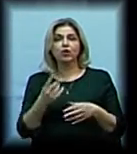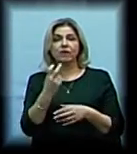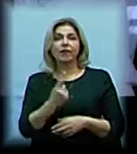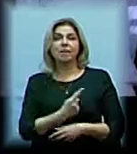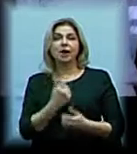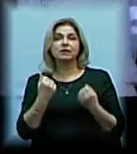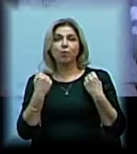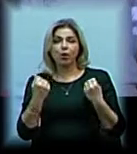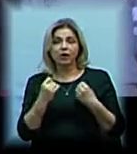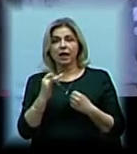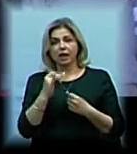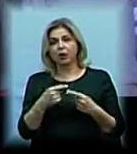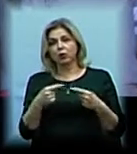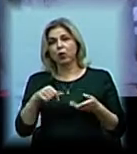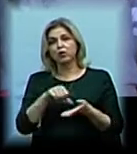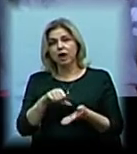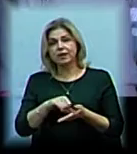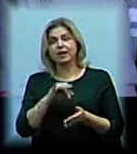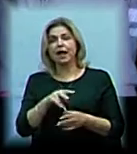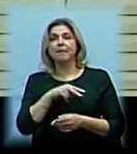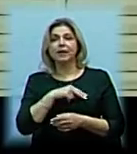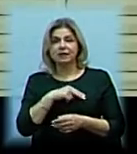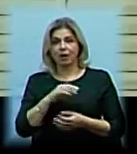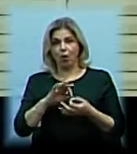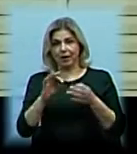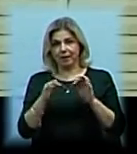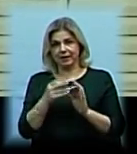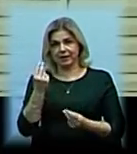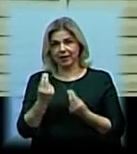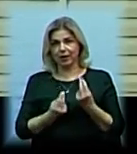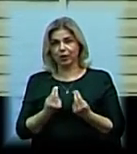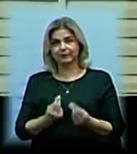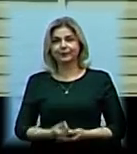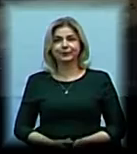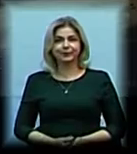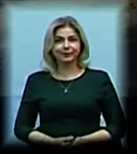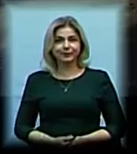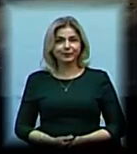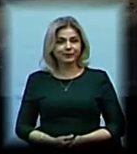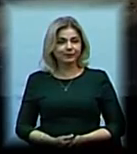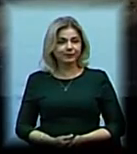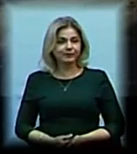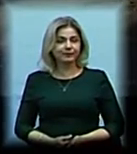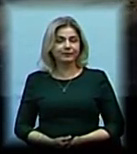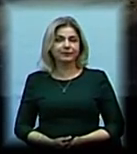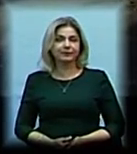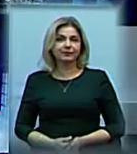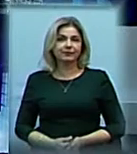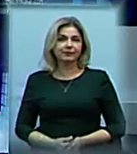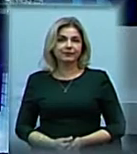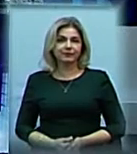спорту та 15 учасників та призерів Олімпійських ігор. Вікторія Андрушків, Олександр Пан, телевізійні новини Миколаївщини.